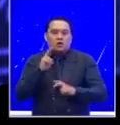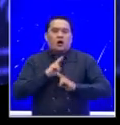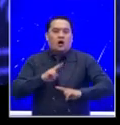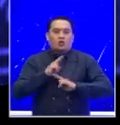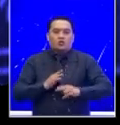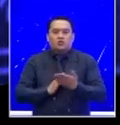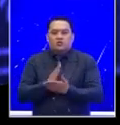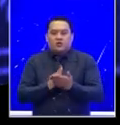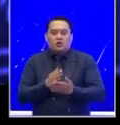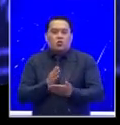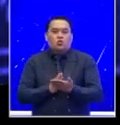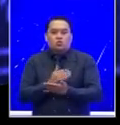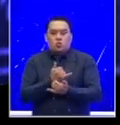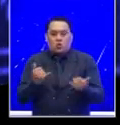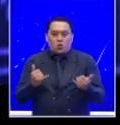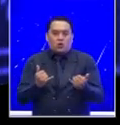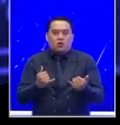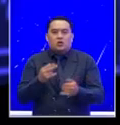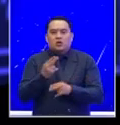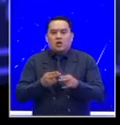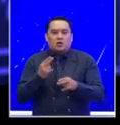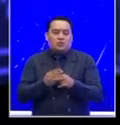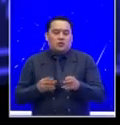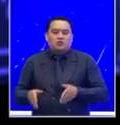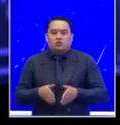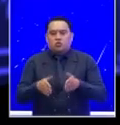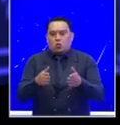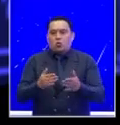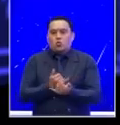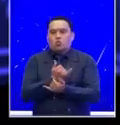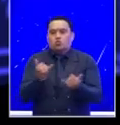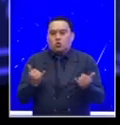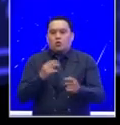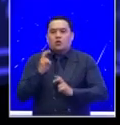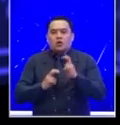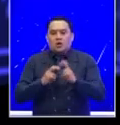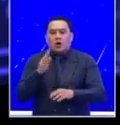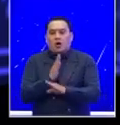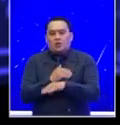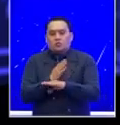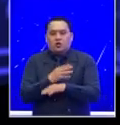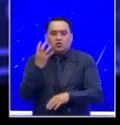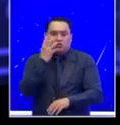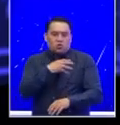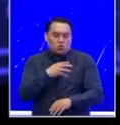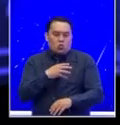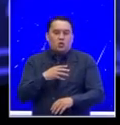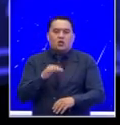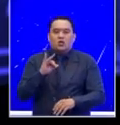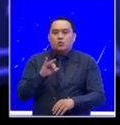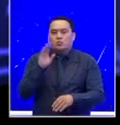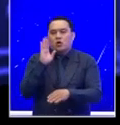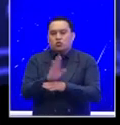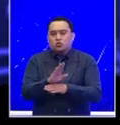работающих в сфере коммунальных услуг. Это касается Темиржолсу Алматы, услуг, предоставляемых коммунальных предприятиям Капшагай-Жилу, тепловые сети. Также по